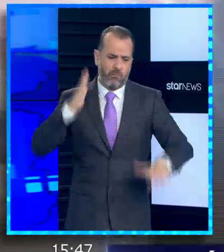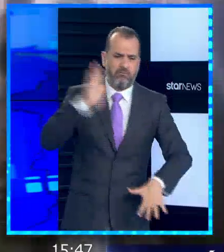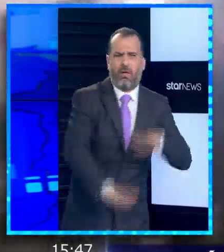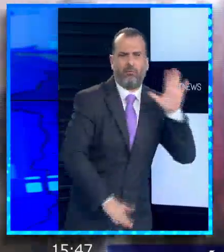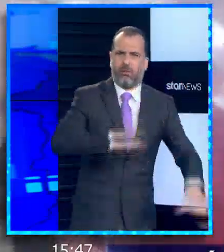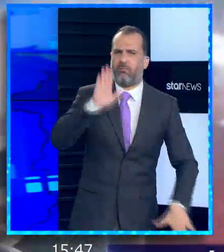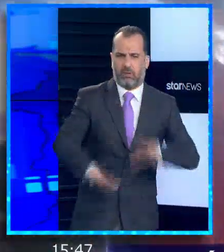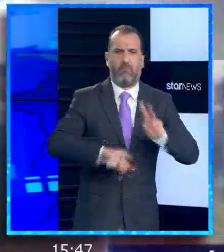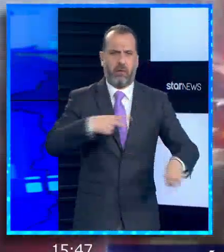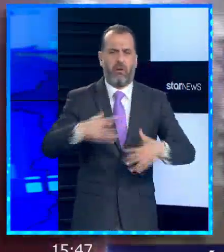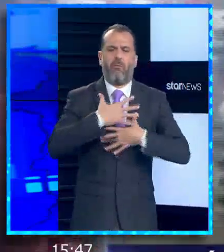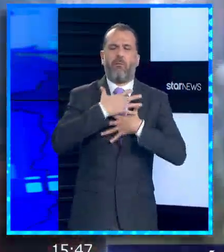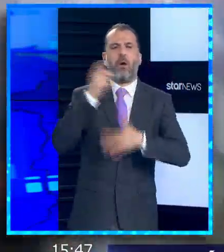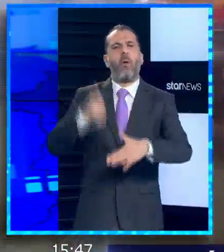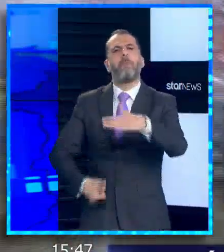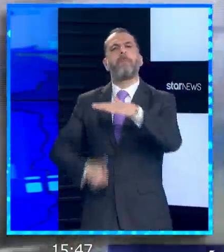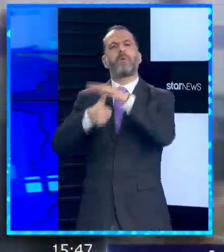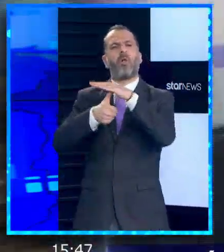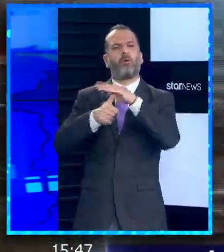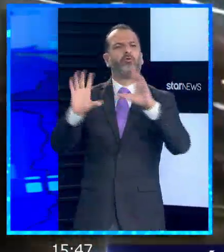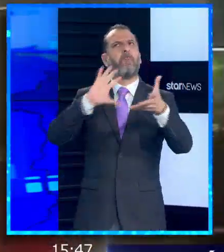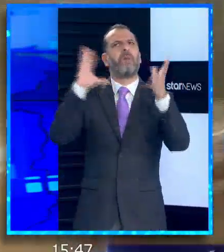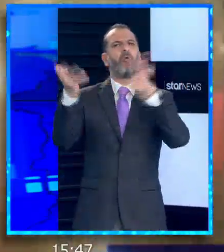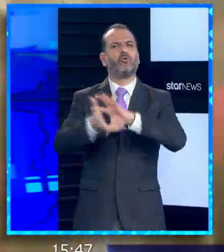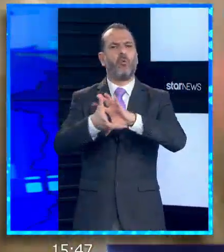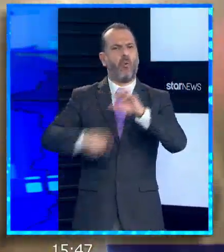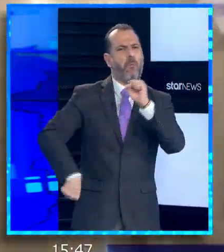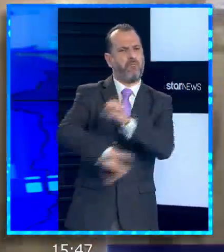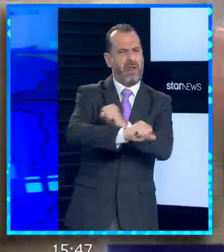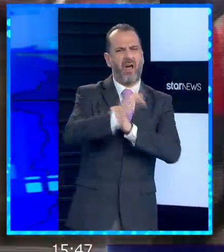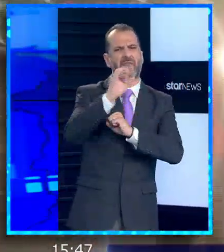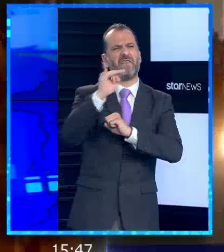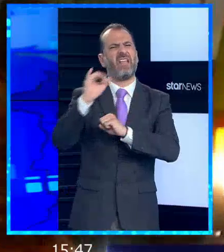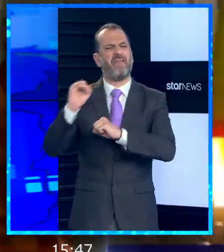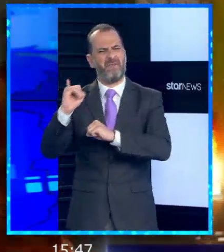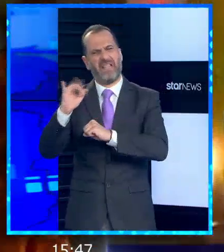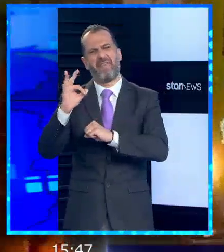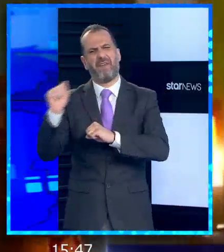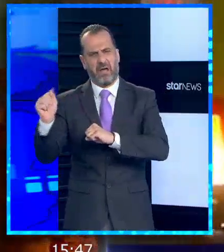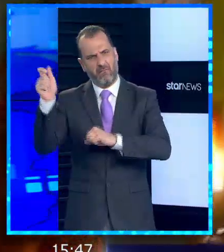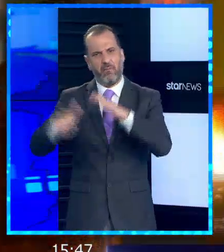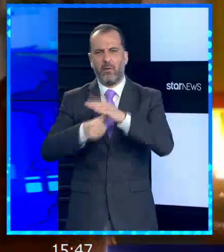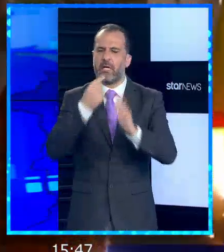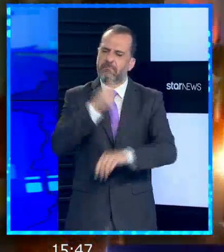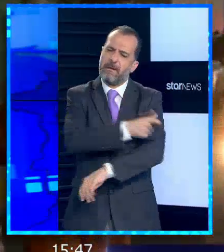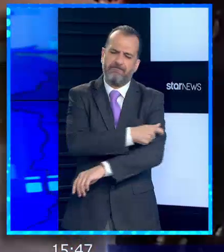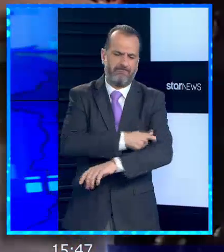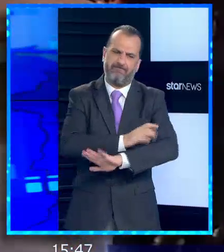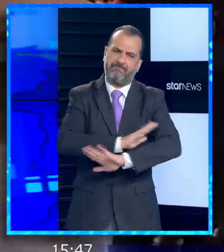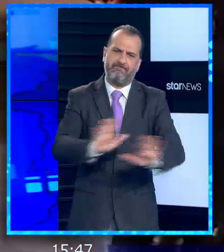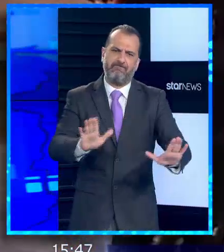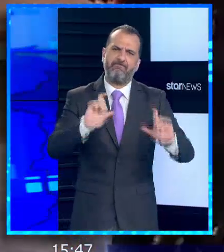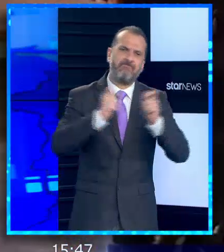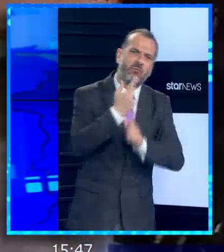πρόεδρος της FIFA, Gianni Infantino, εξέφρασε σε δήλωσή του τα πιο ειλικρινή συλληπιτήριά του